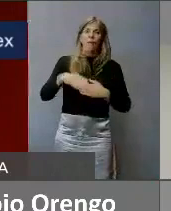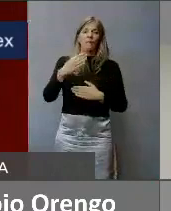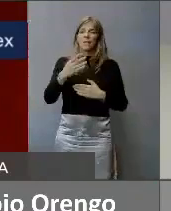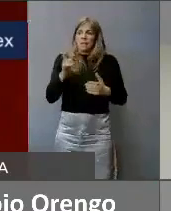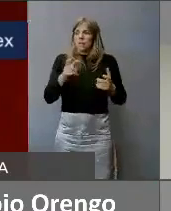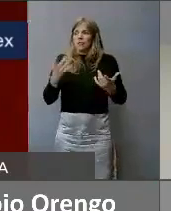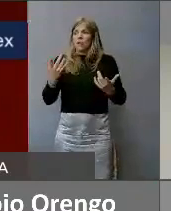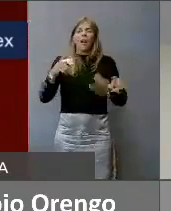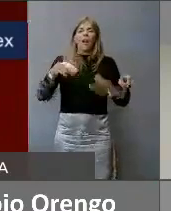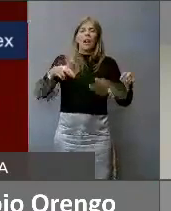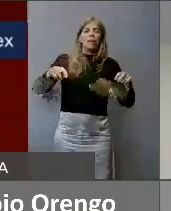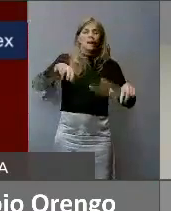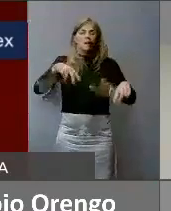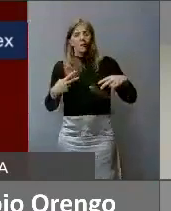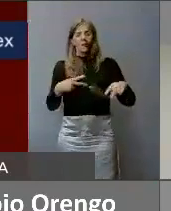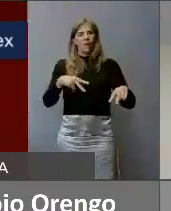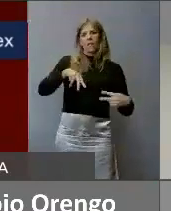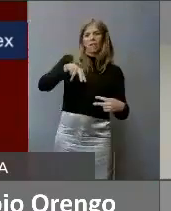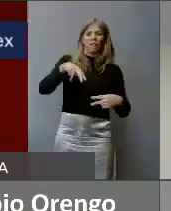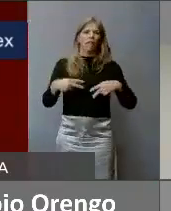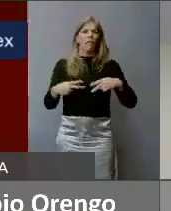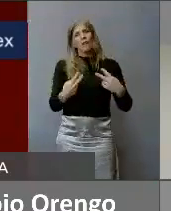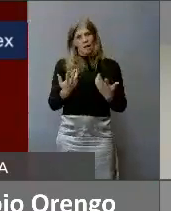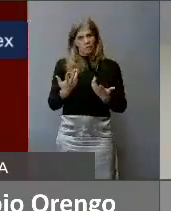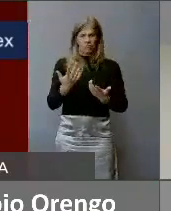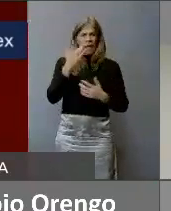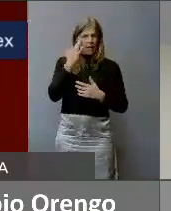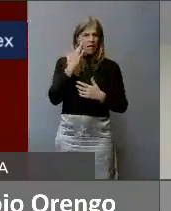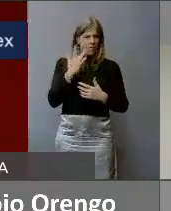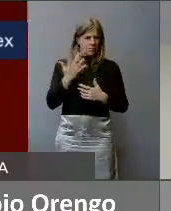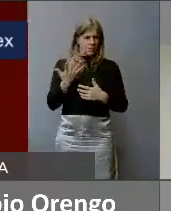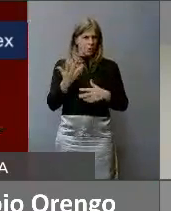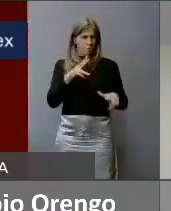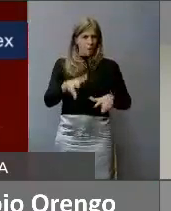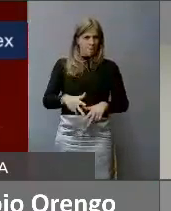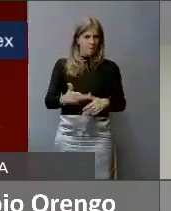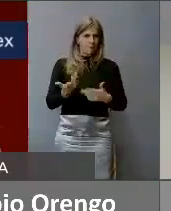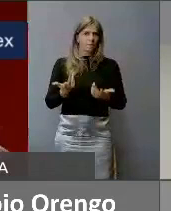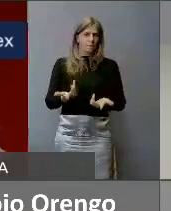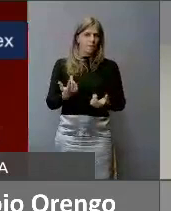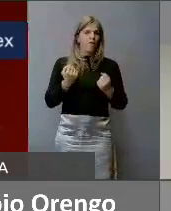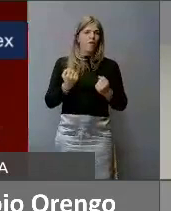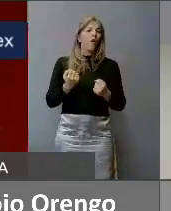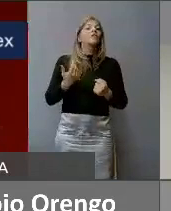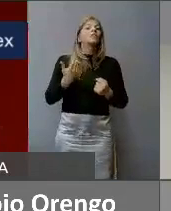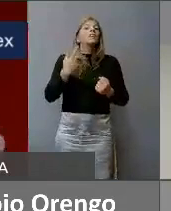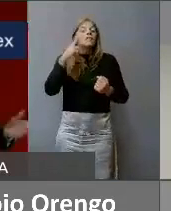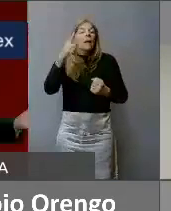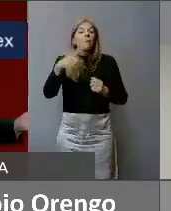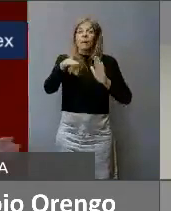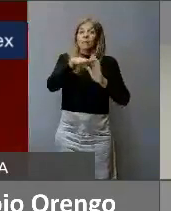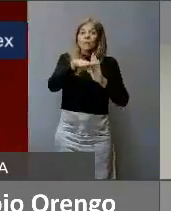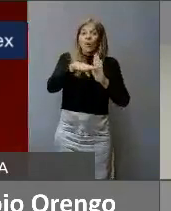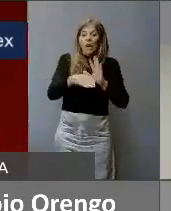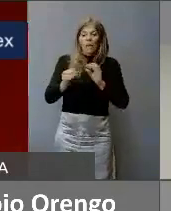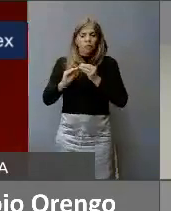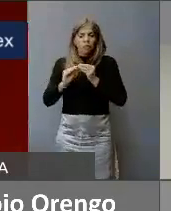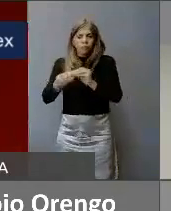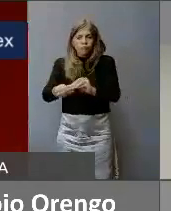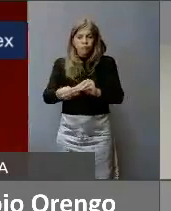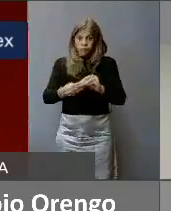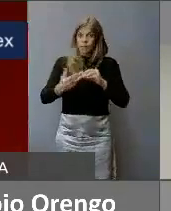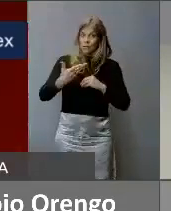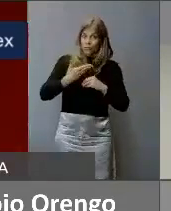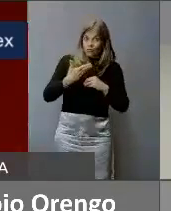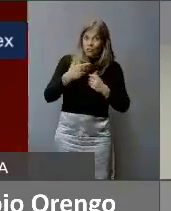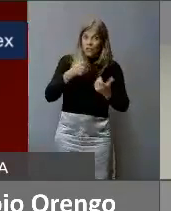mettono a rischio la loro incolumità io le chiedo se questo esiste questo piano oppure se è nelle previsioni da